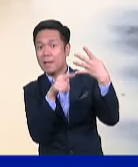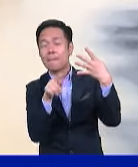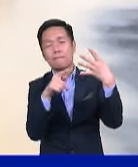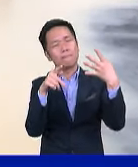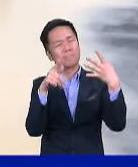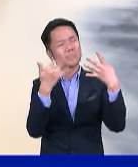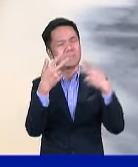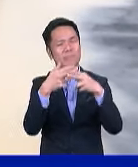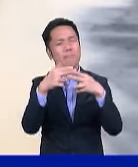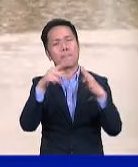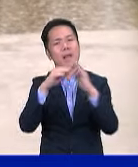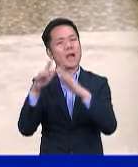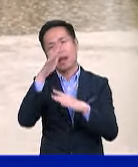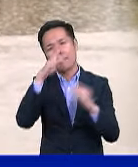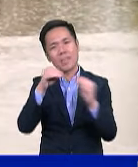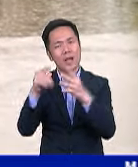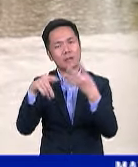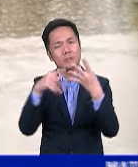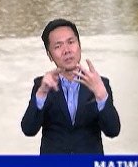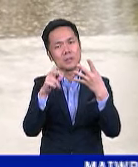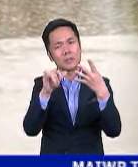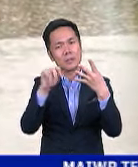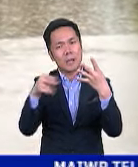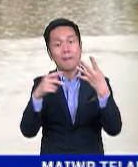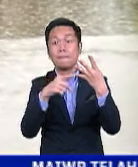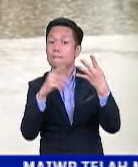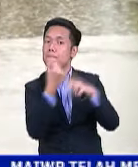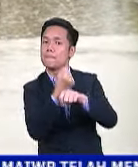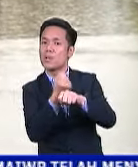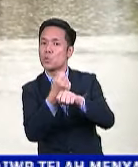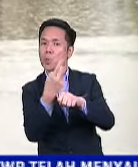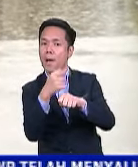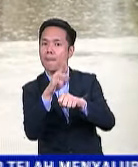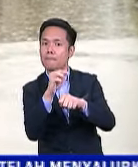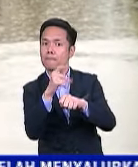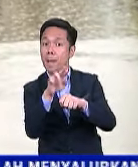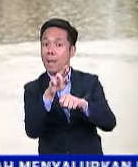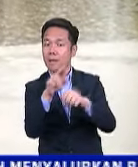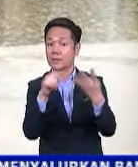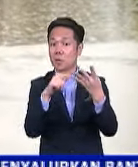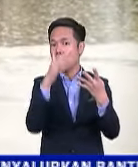mereka pindah al-ghayah dan sungai Melaka di Batu hampar Melaka Tengah